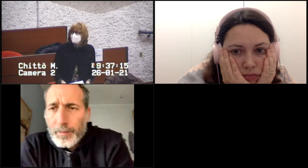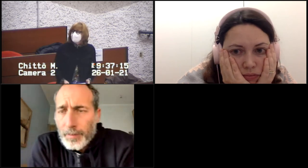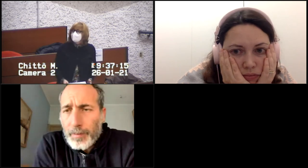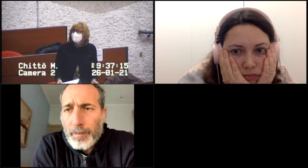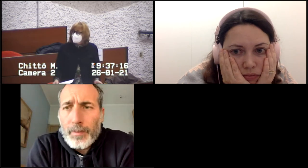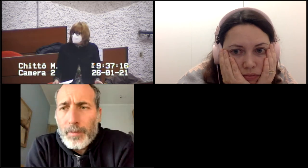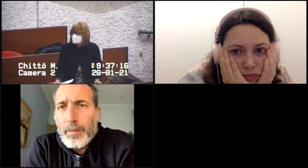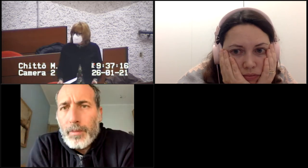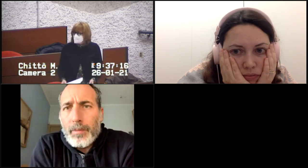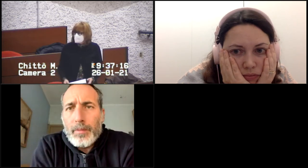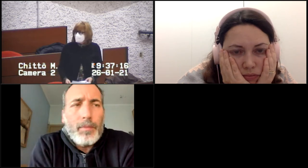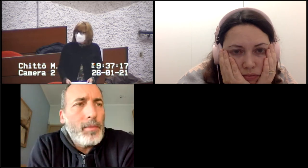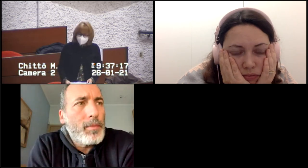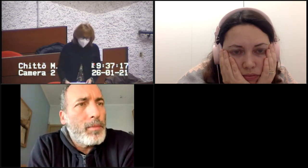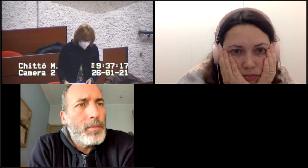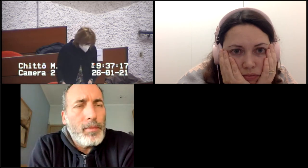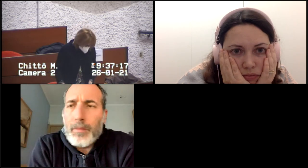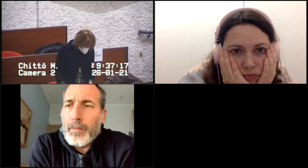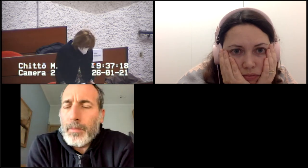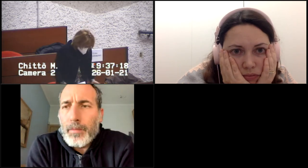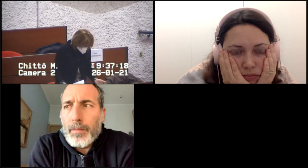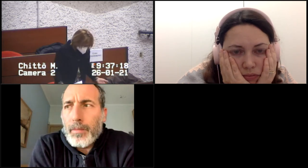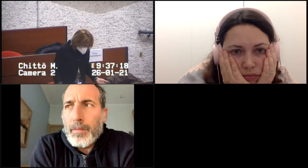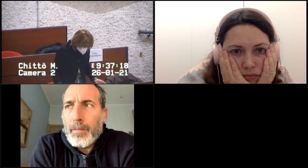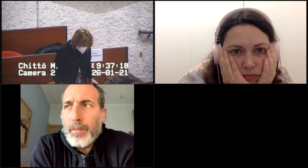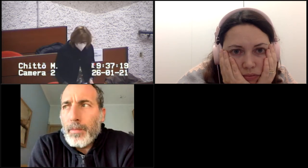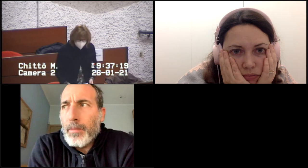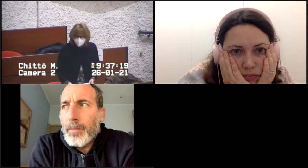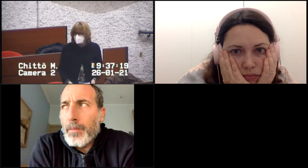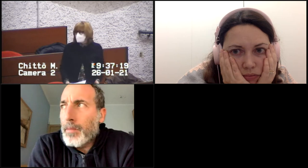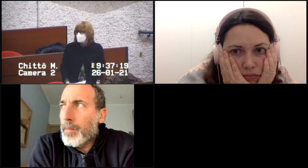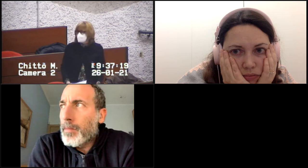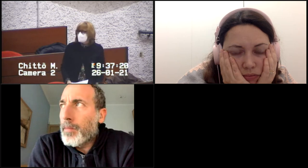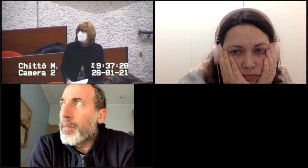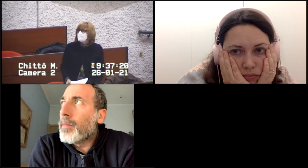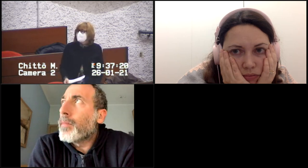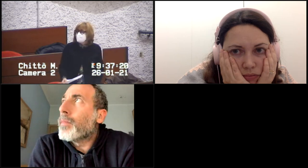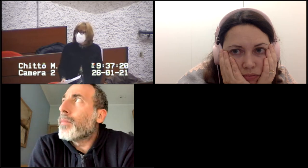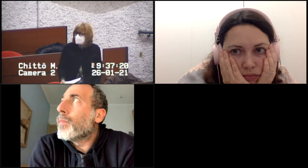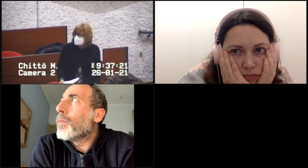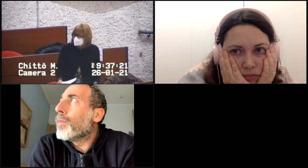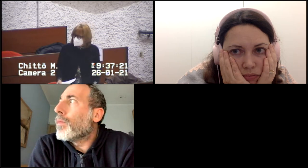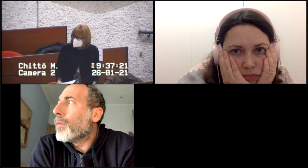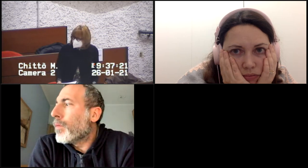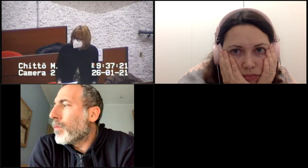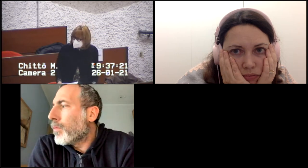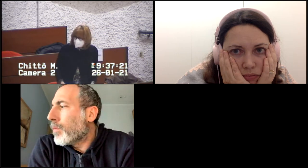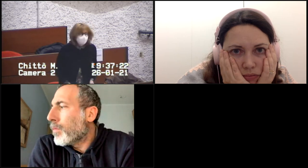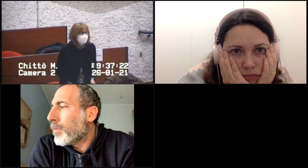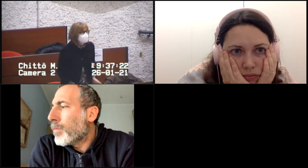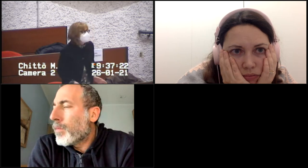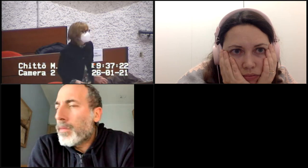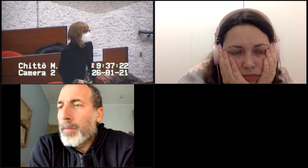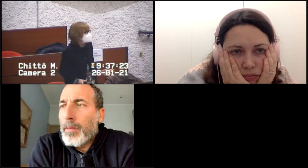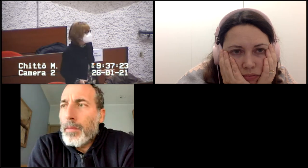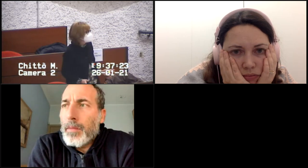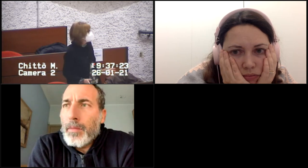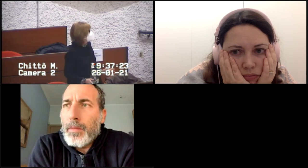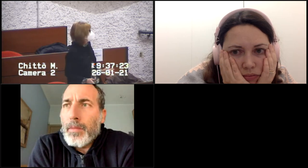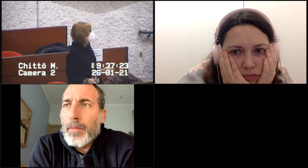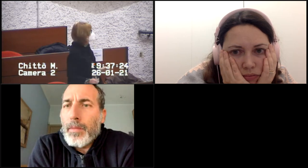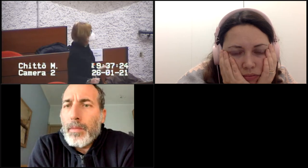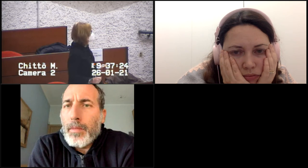vista ambientale e da un punto di vista della legalità e della sicurezza dei cantieri molto importanti. Quindi io spero che la